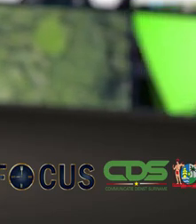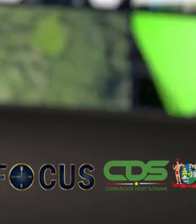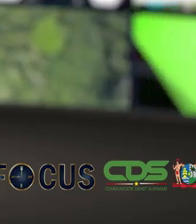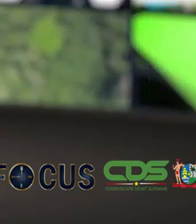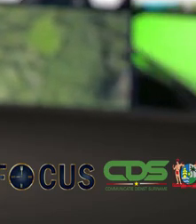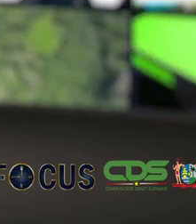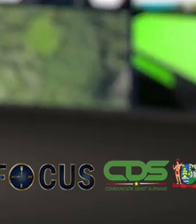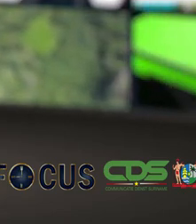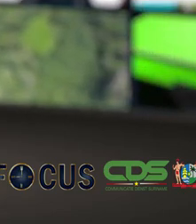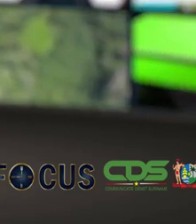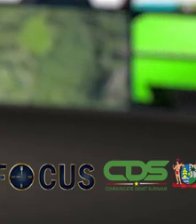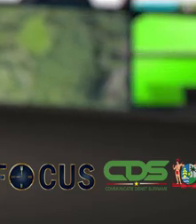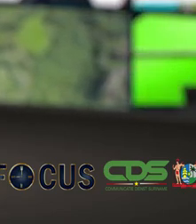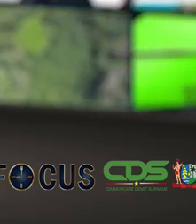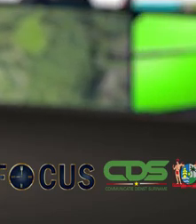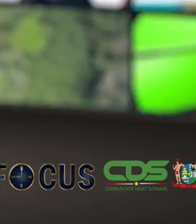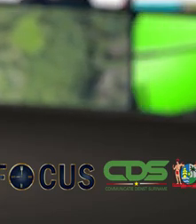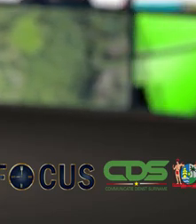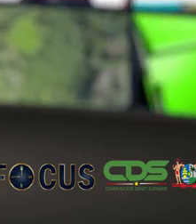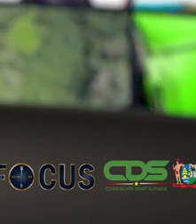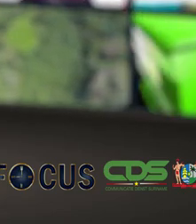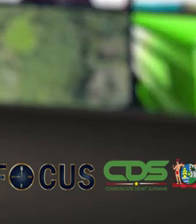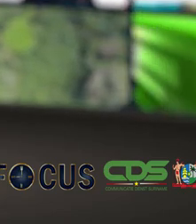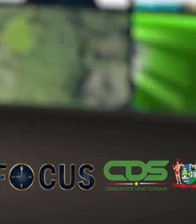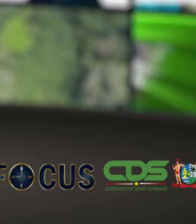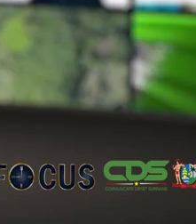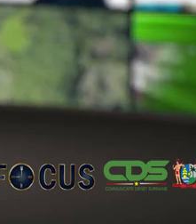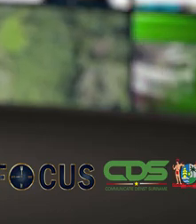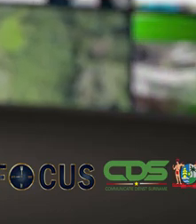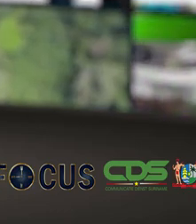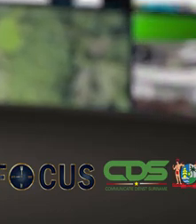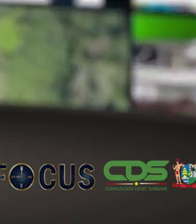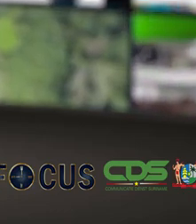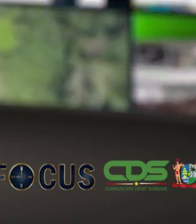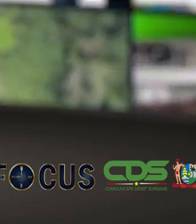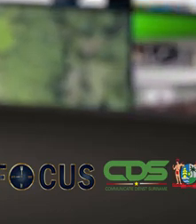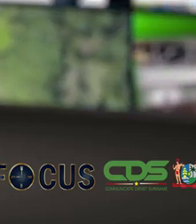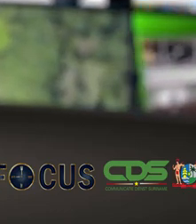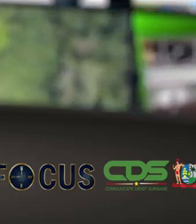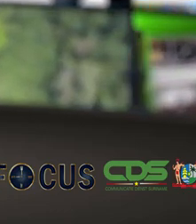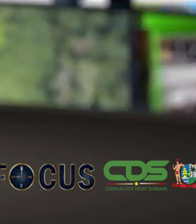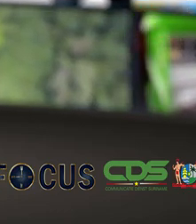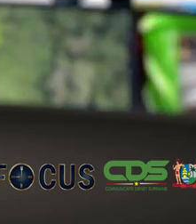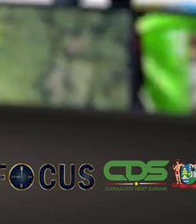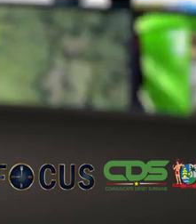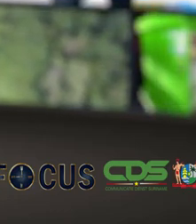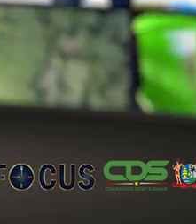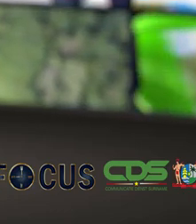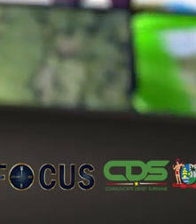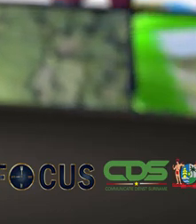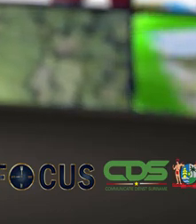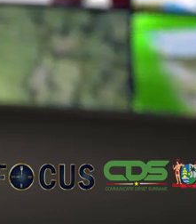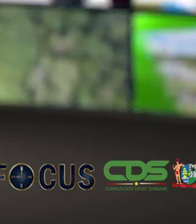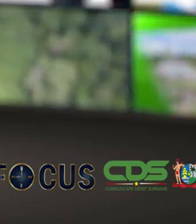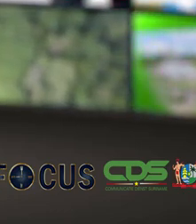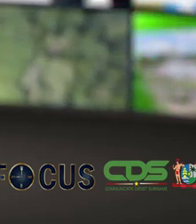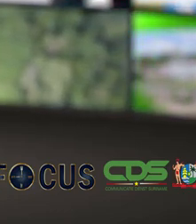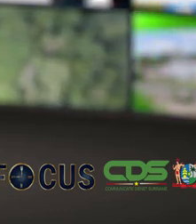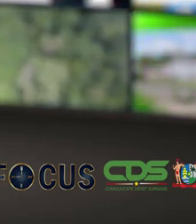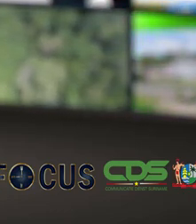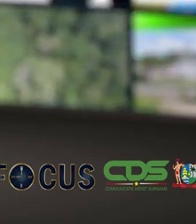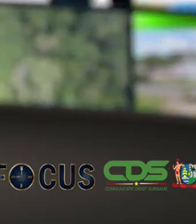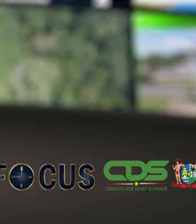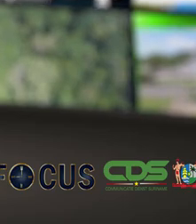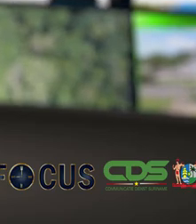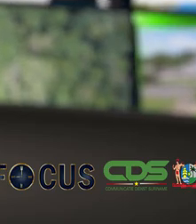gevoerd. De VP ging onder meer in op de uitdagingen waarmee de regering te kampen heeft. Toch is de bewindsman